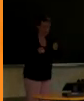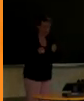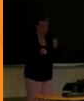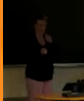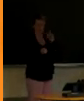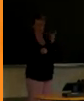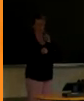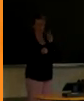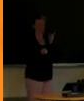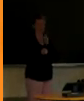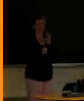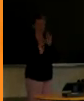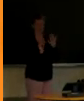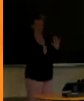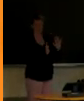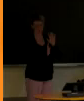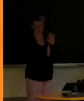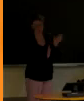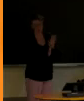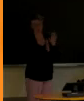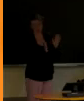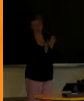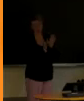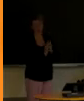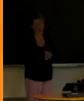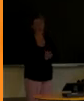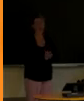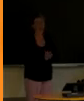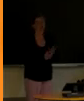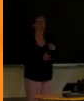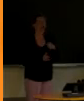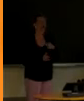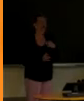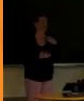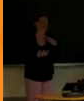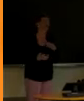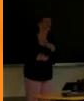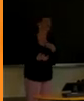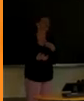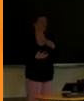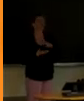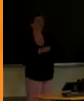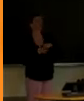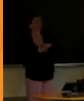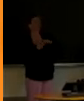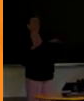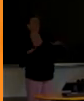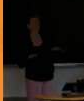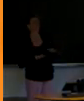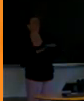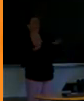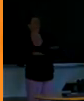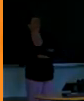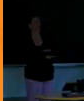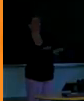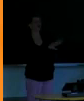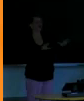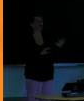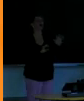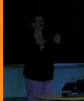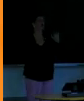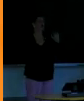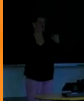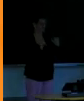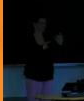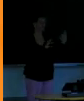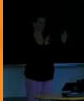quella che è oggi, lasciamo perdere, oppure mi occuperò di tecnologie per il mare, starò in mezzo agli oceani, eccetera. Sì, ci si arriva, ma